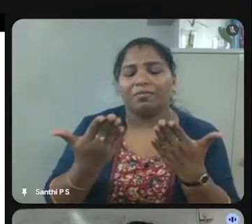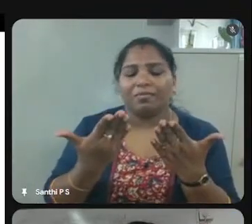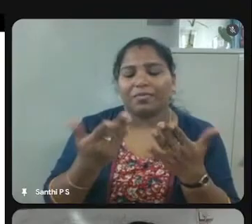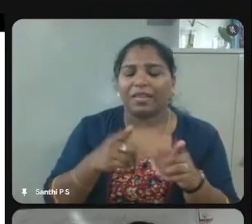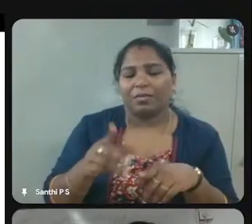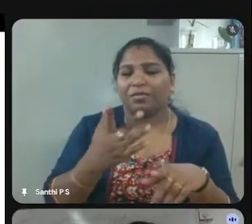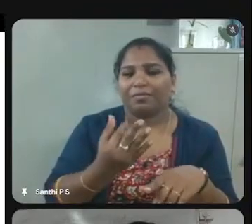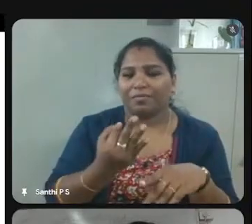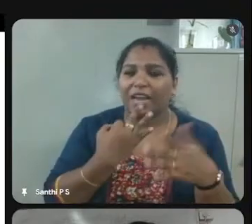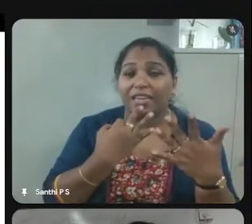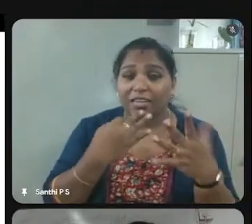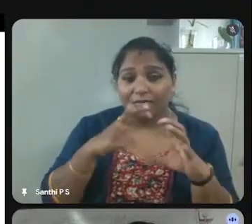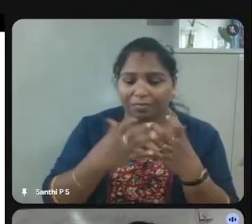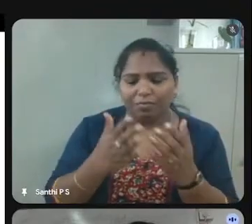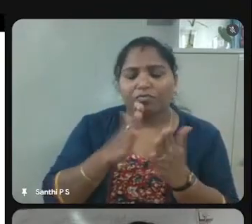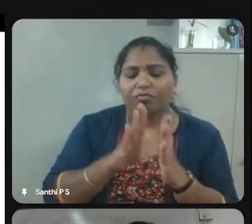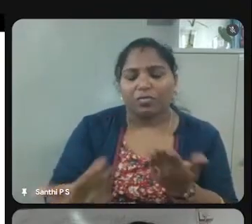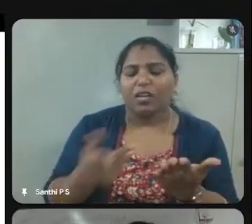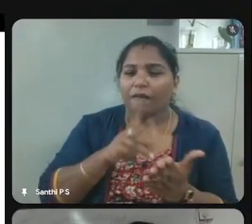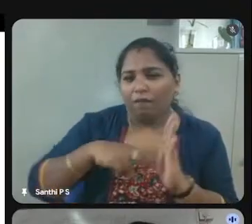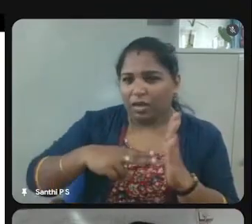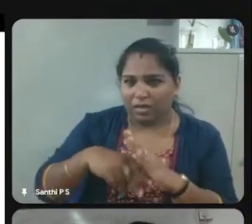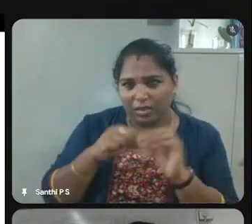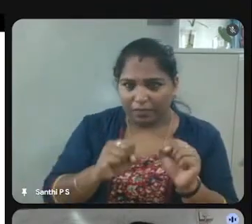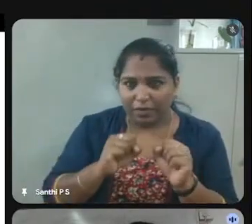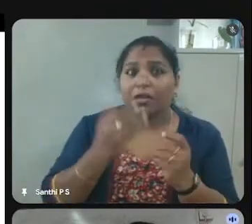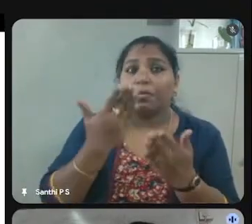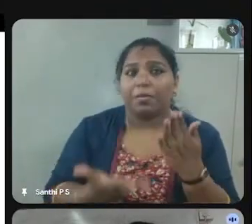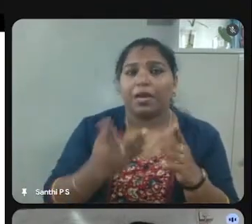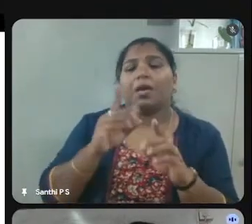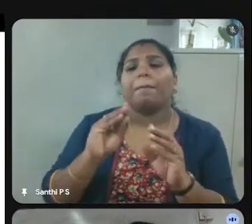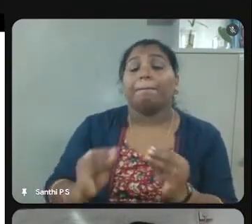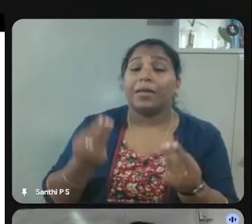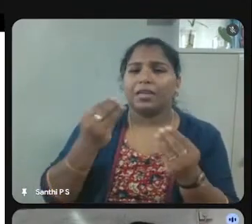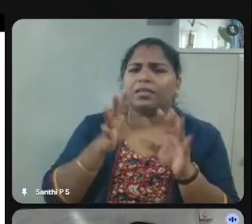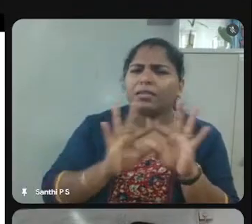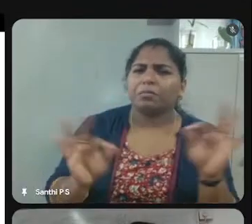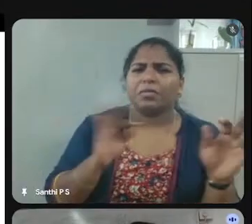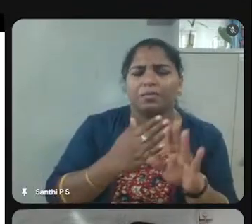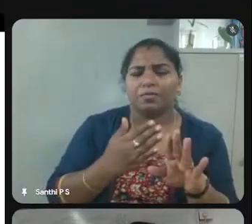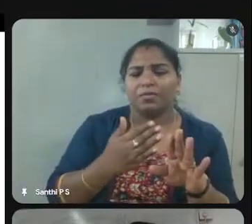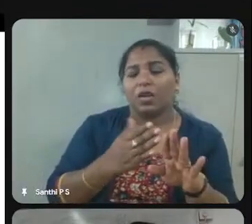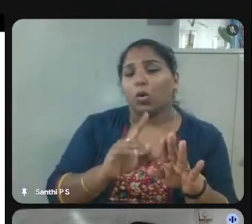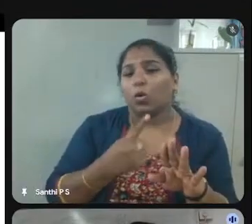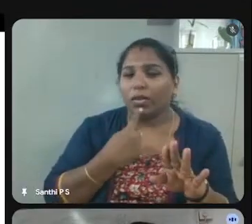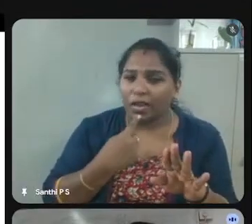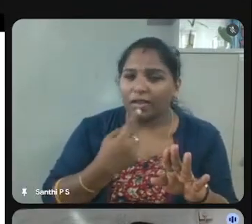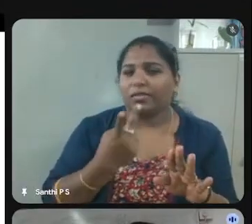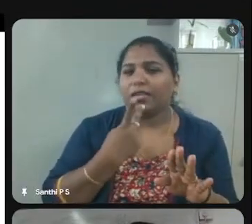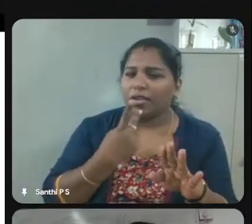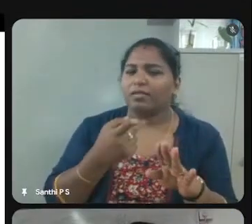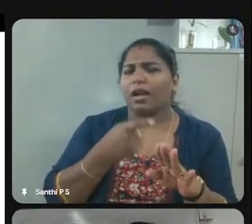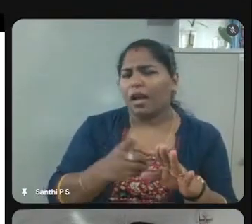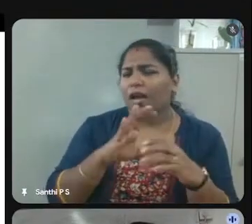ബുദ്ധിമുട്ടായിരിക്കും. നമ്മളെ സംബന്ധിച്ചാണ് ഒരു ബേസിക് വായന അച്ചീവ് ചെയ്യാന്നുള്ളത് എന്താന്നുള്ളത് നമുക്ക് ചെയ്യണമെങ്കിൽ ഇപ്പോഴും ഒരു ഫസ്റ്റ്